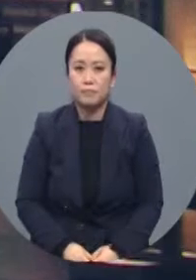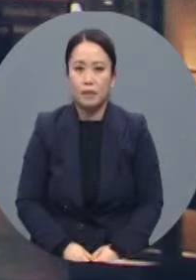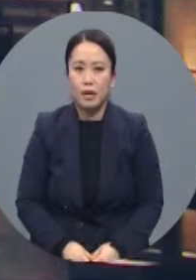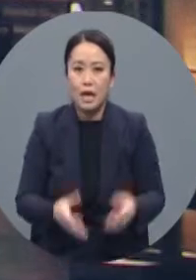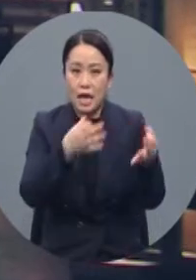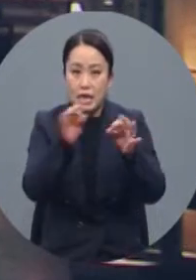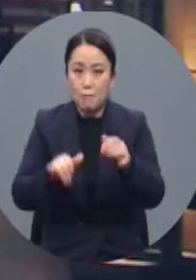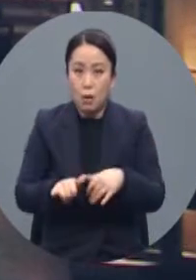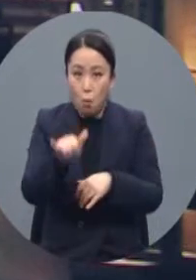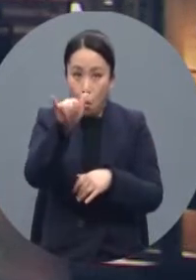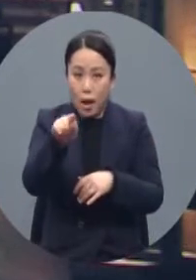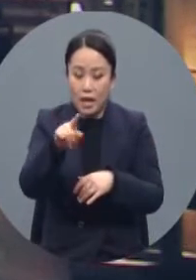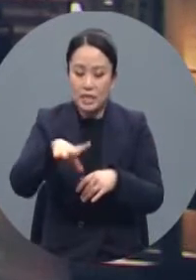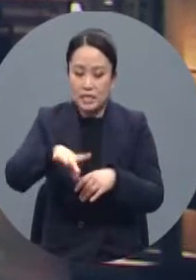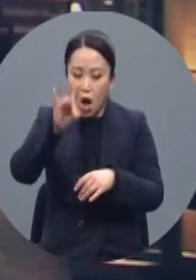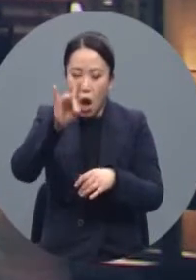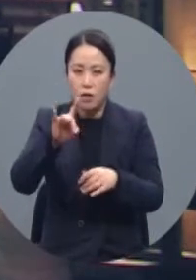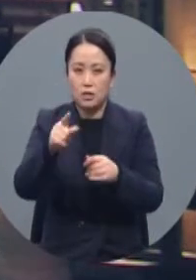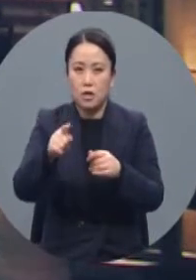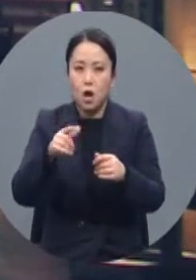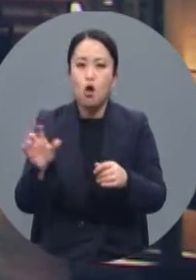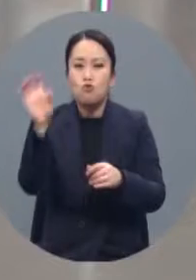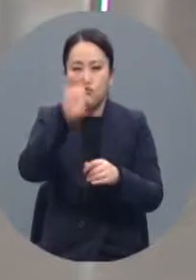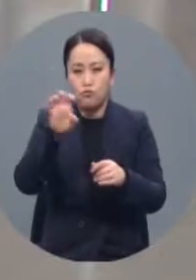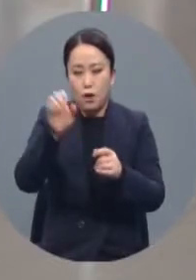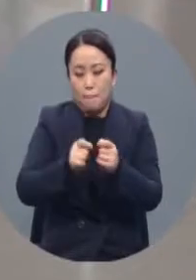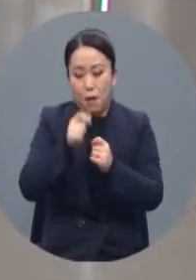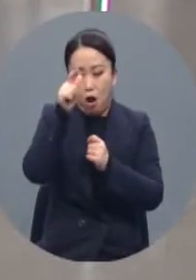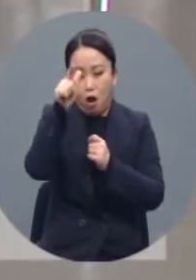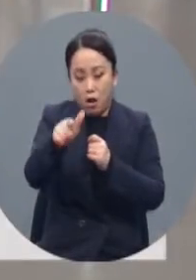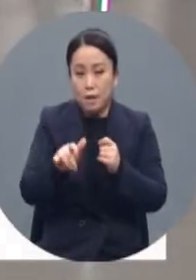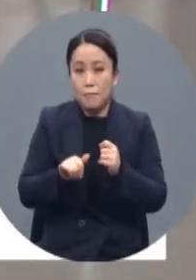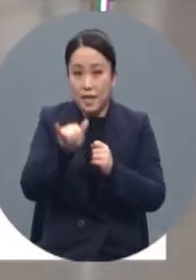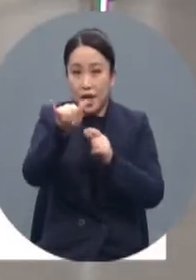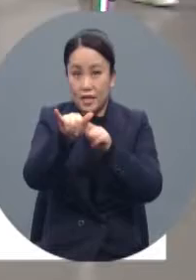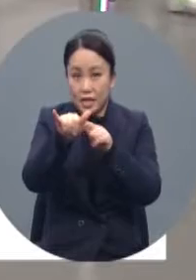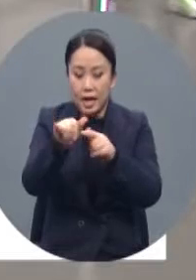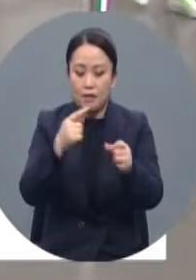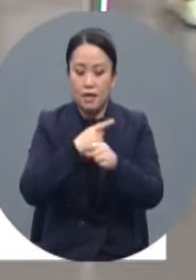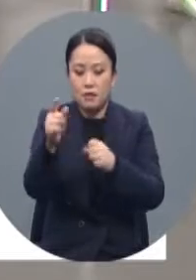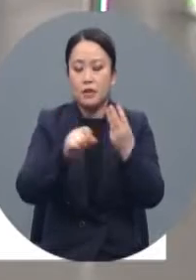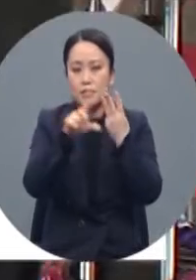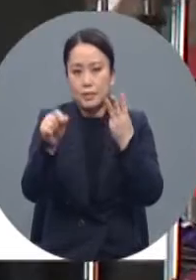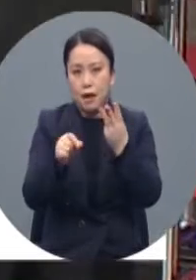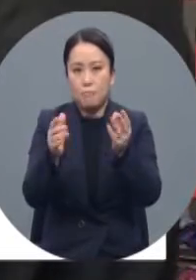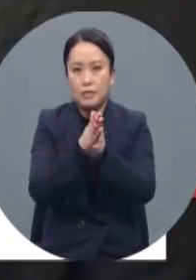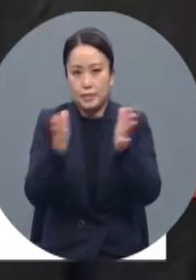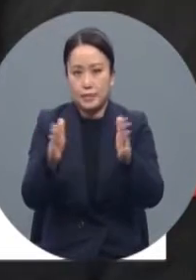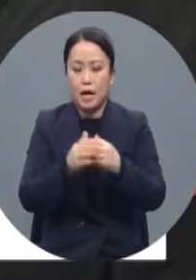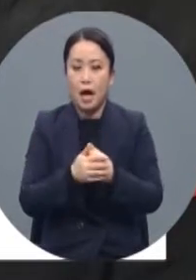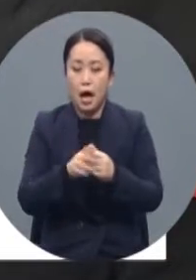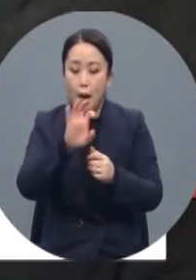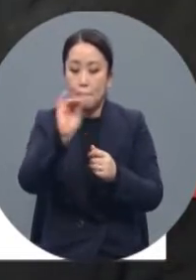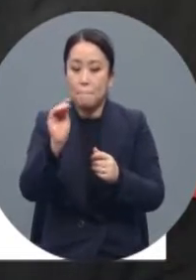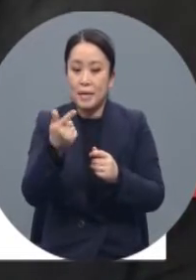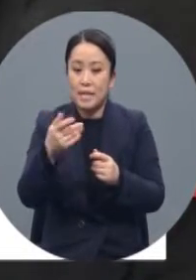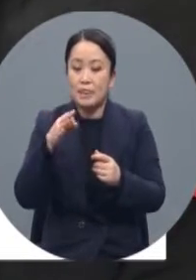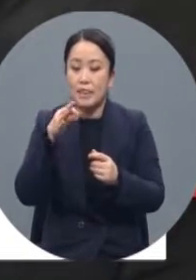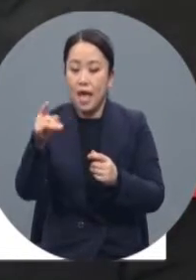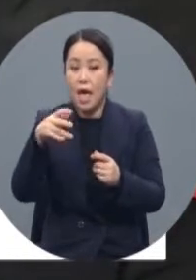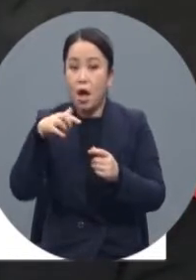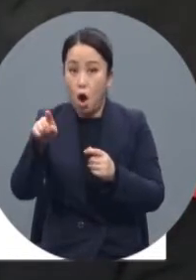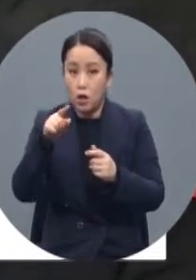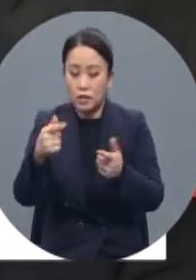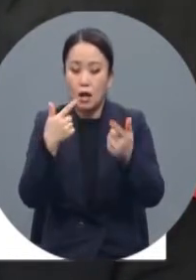김해공항에 첫 유럽 장거리 노선이 매년 3월에 운항을 시작할 전망입니다 p 네오는 애 부산김해국제공항